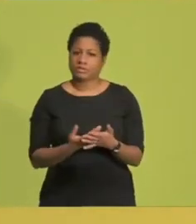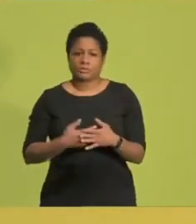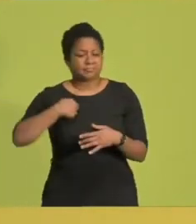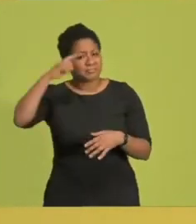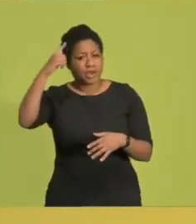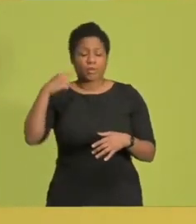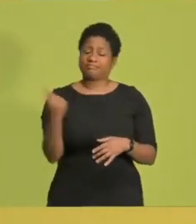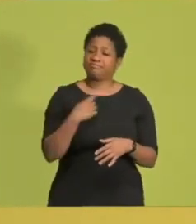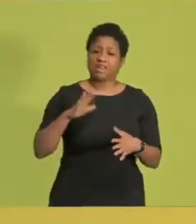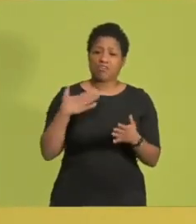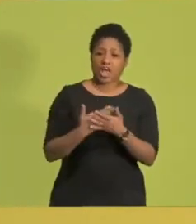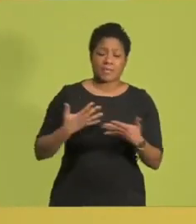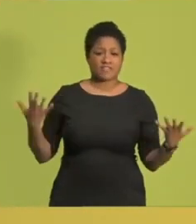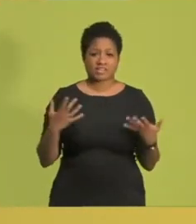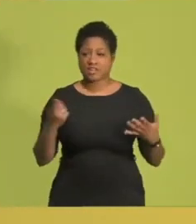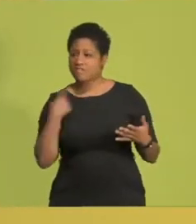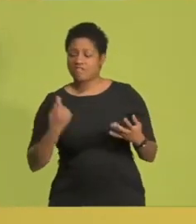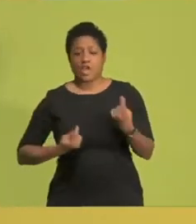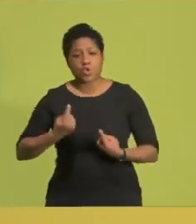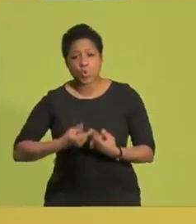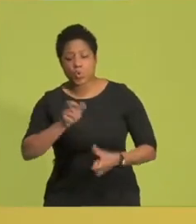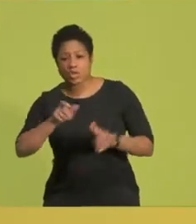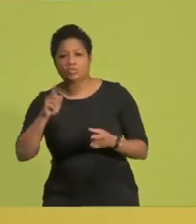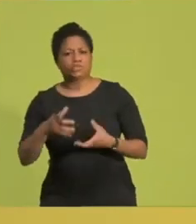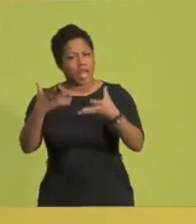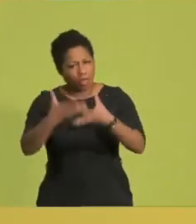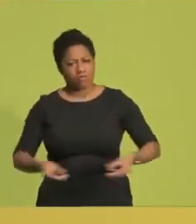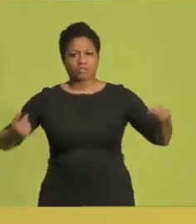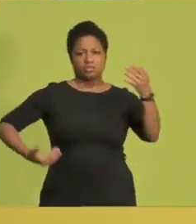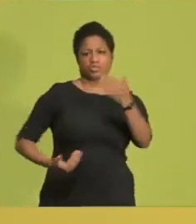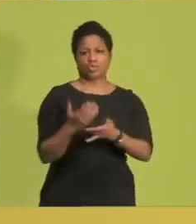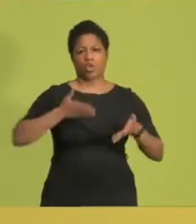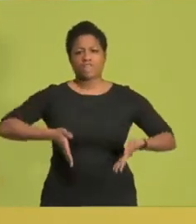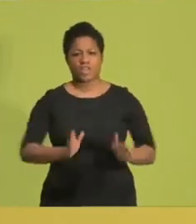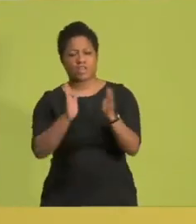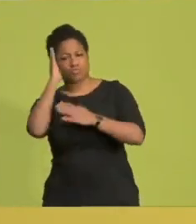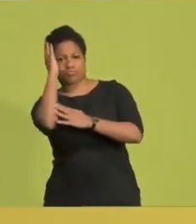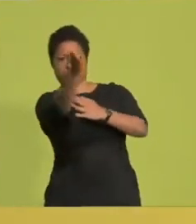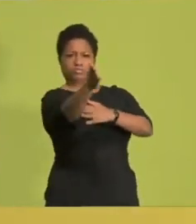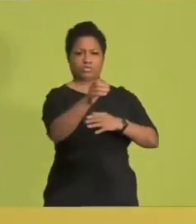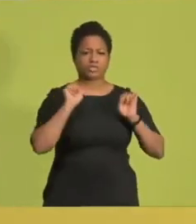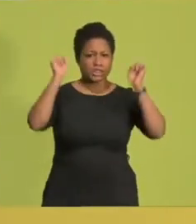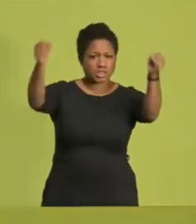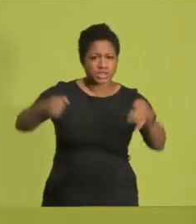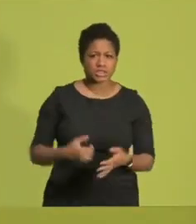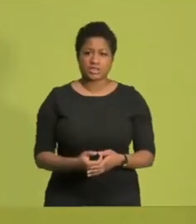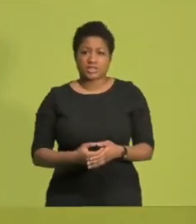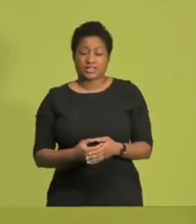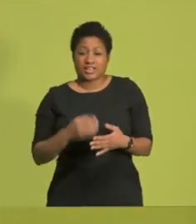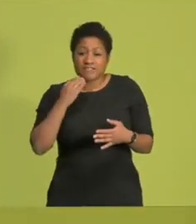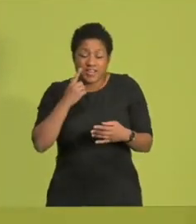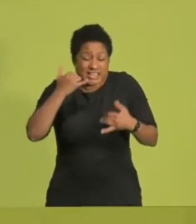ist unsere Aufgabe als Grüne, das endlich aufzulösen und neue Wege zu beschreiten. Und da sage ich an der Stelle auch ganz klar, wann, wenn